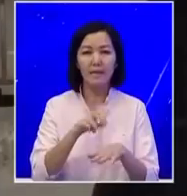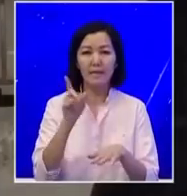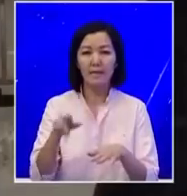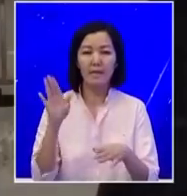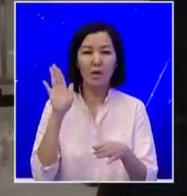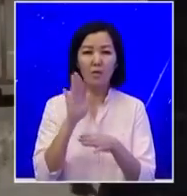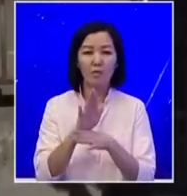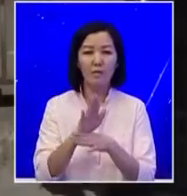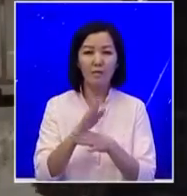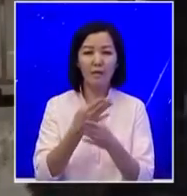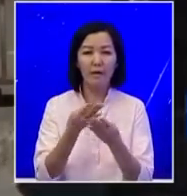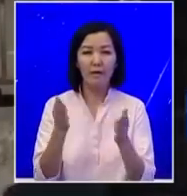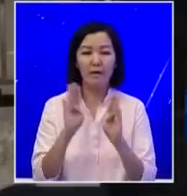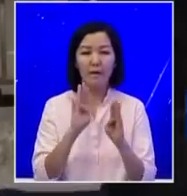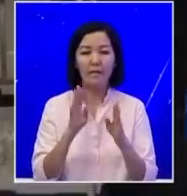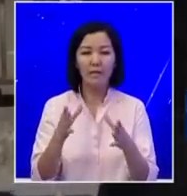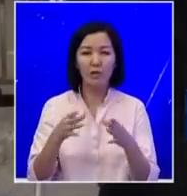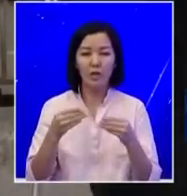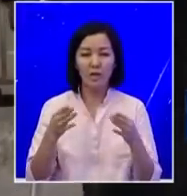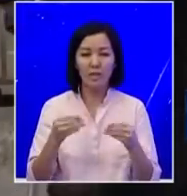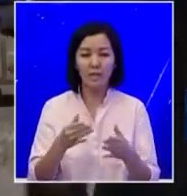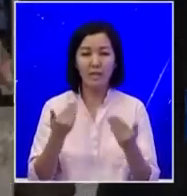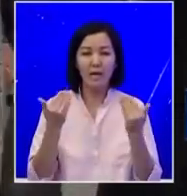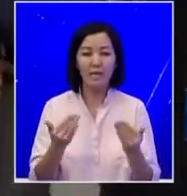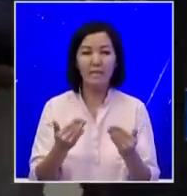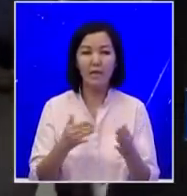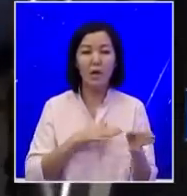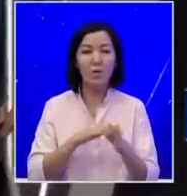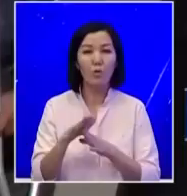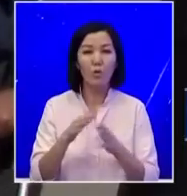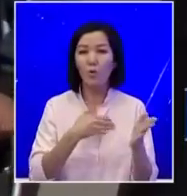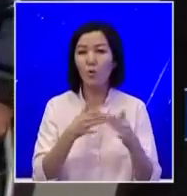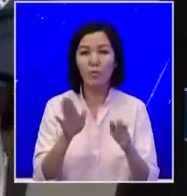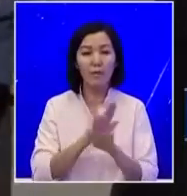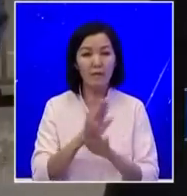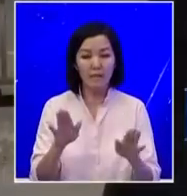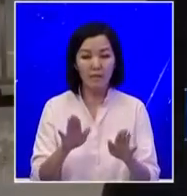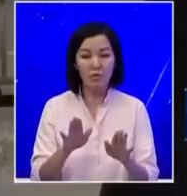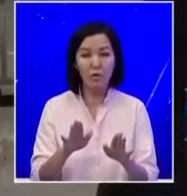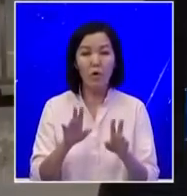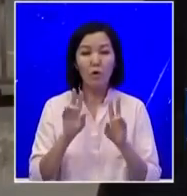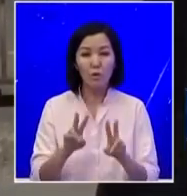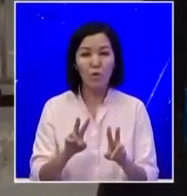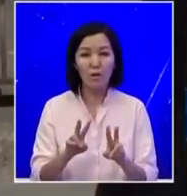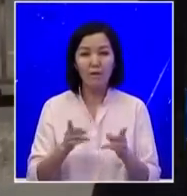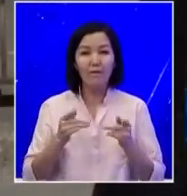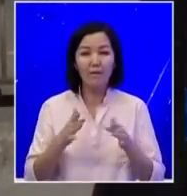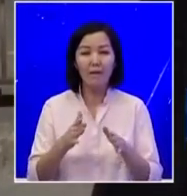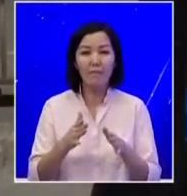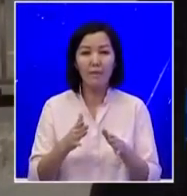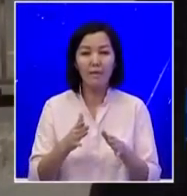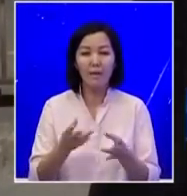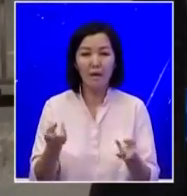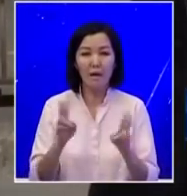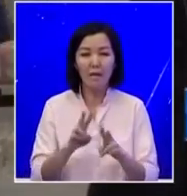сәйкес өңірде карантин режимі жеңілдетілсе де әлі карантин толыққанда алынған жоқ. Сондықтан бір қатар талаптар әлі де